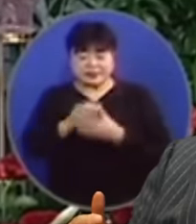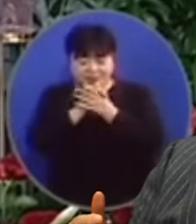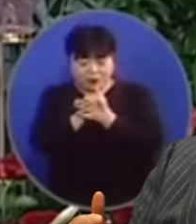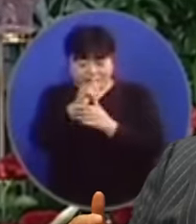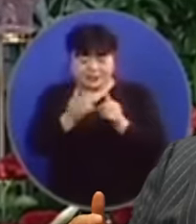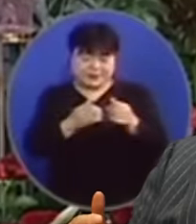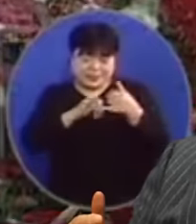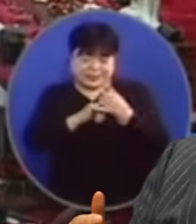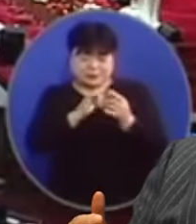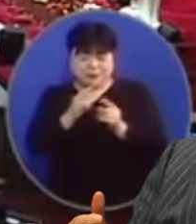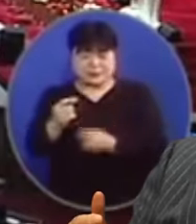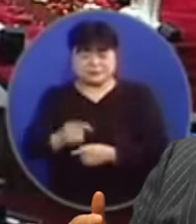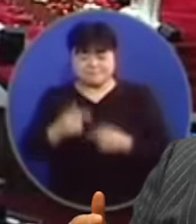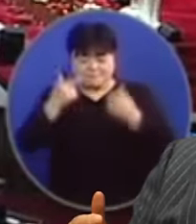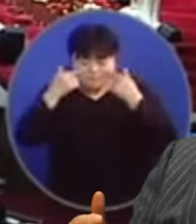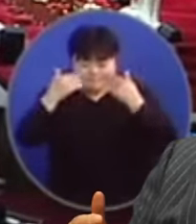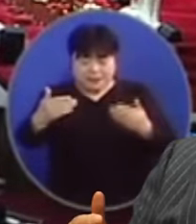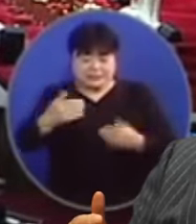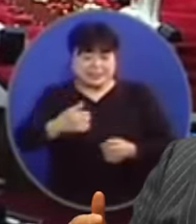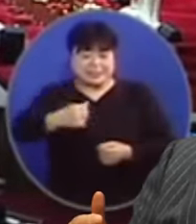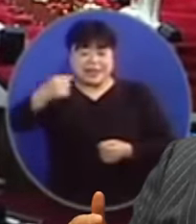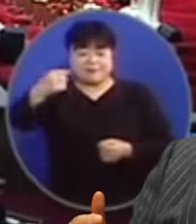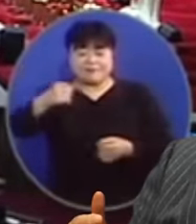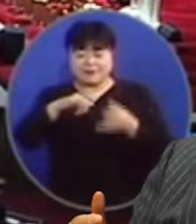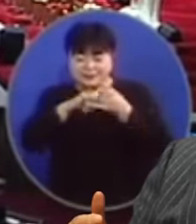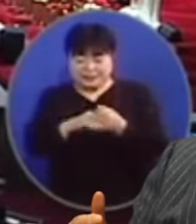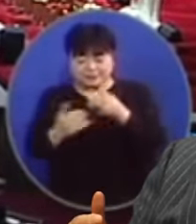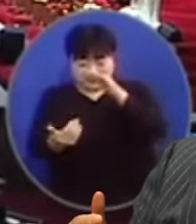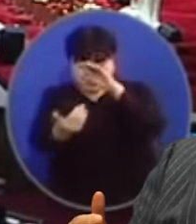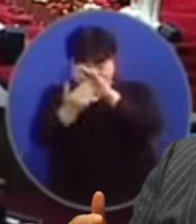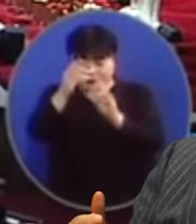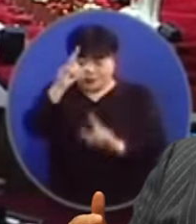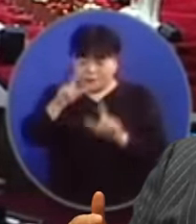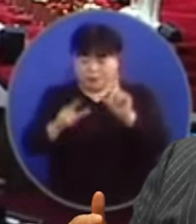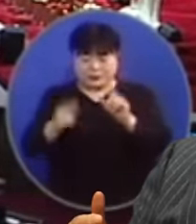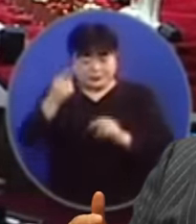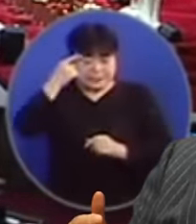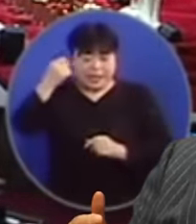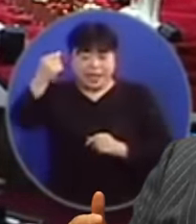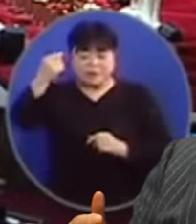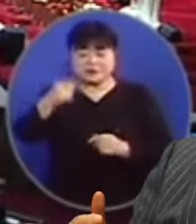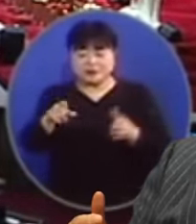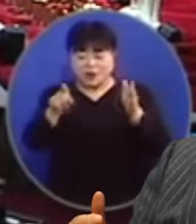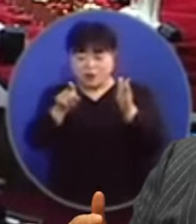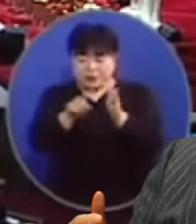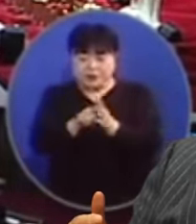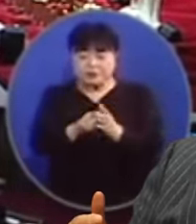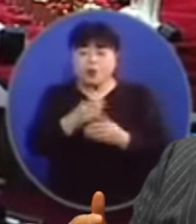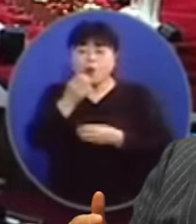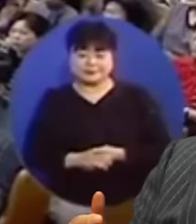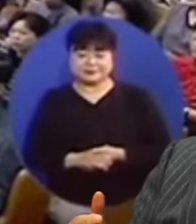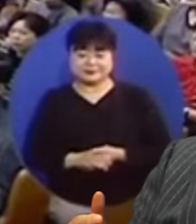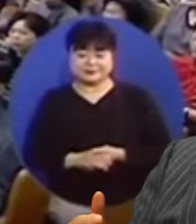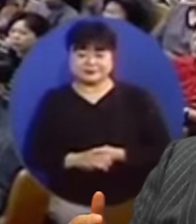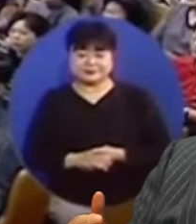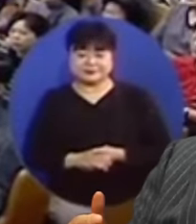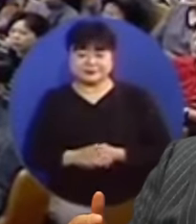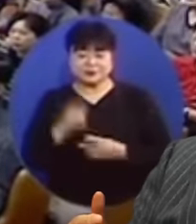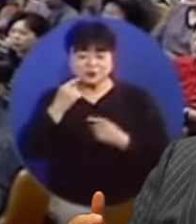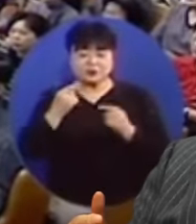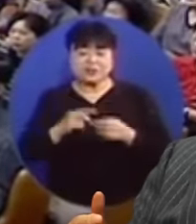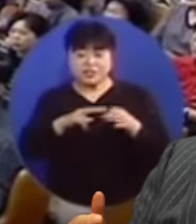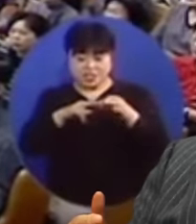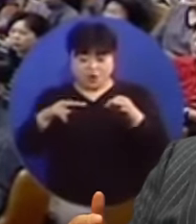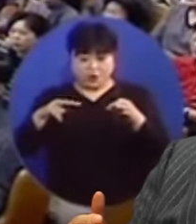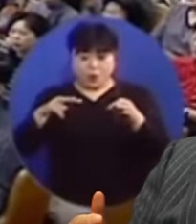하나님의 약속의 말씀을 확실히 갖고 약속이 이루어진 모습을 상상하며 믿음으로 고백하는 것입니다. 제가 이